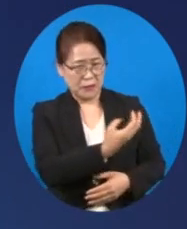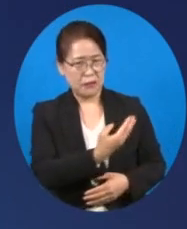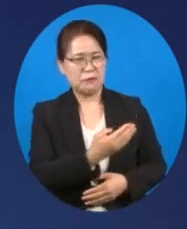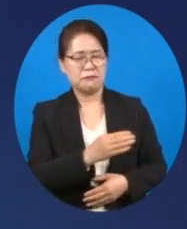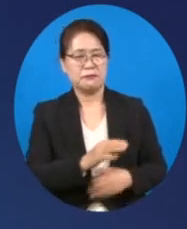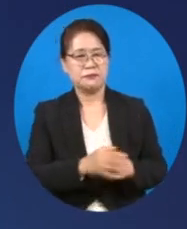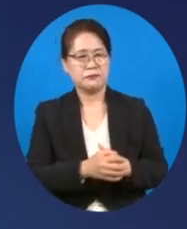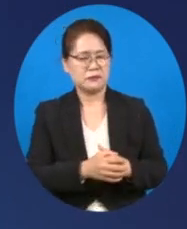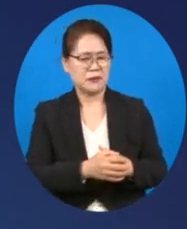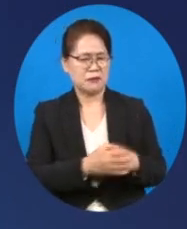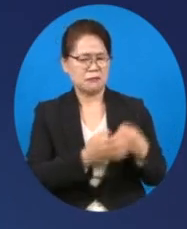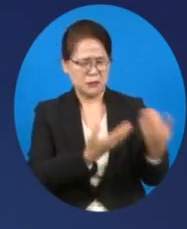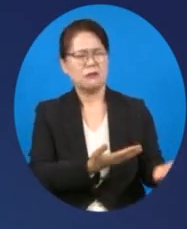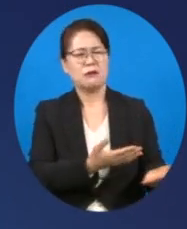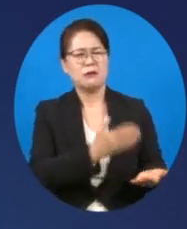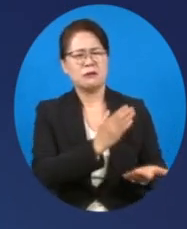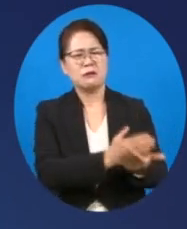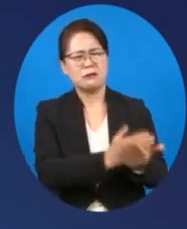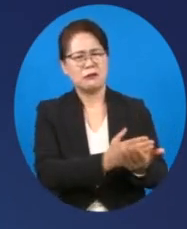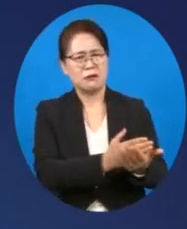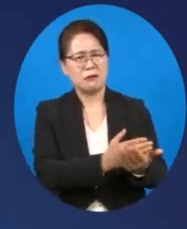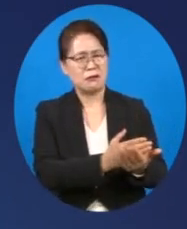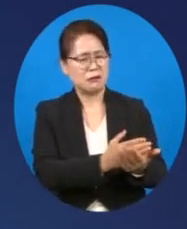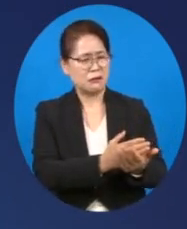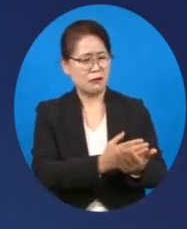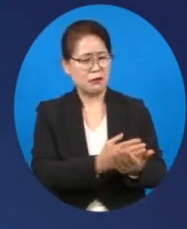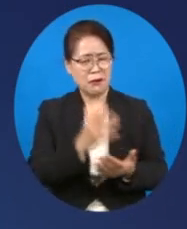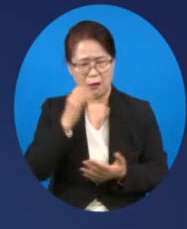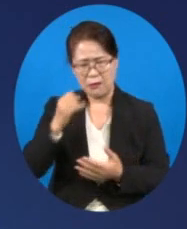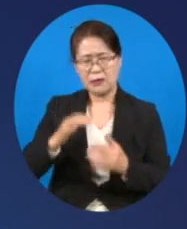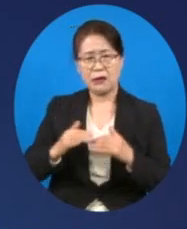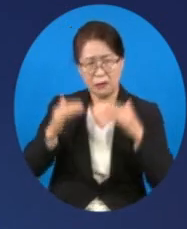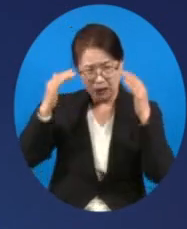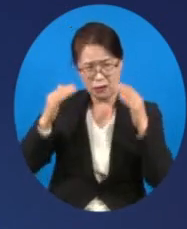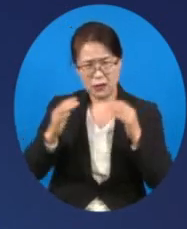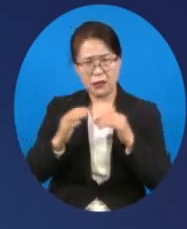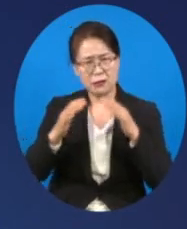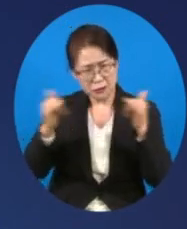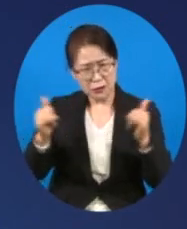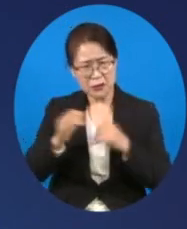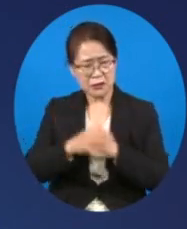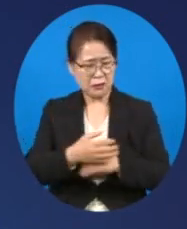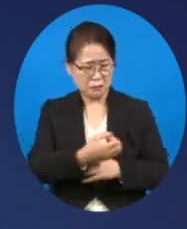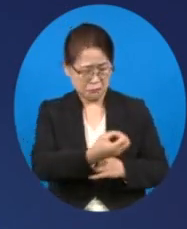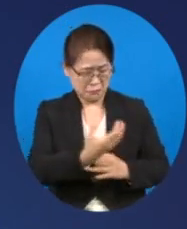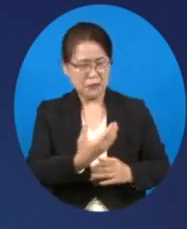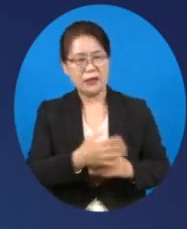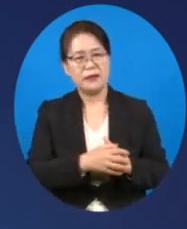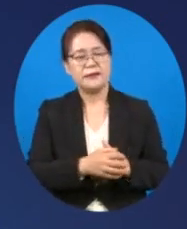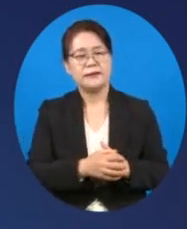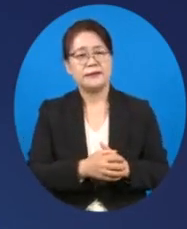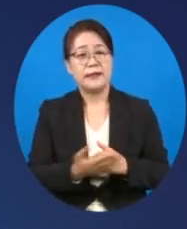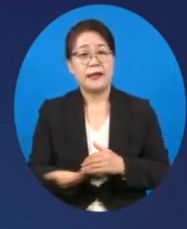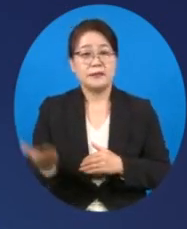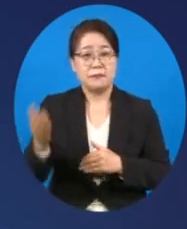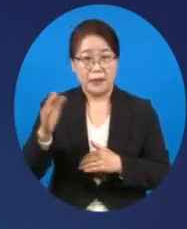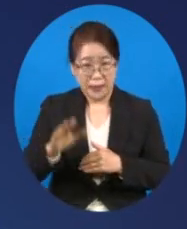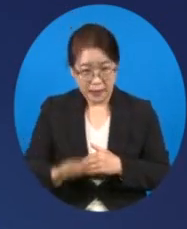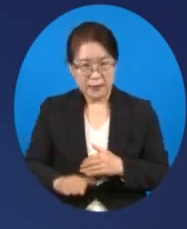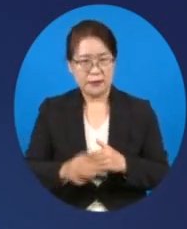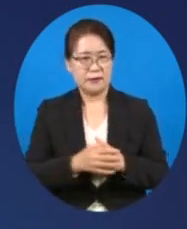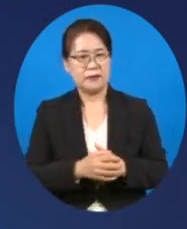놔두라고 내가 다 이제 다 컸어 엄마 내가 성인이란 말이야 그런데 여러분